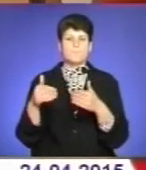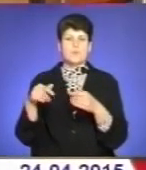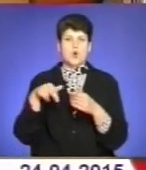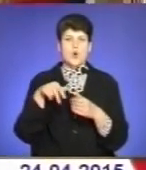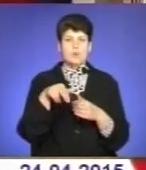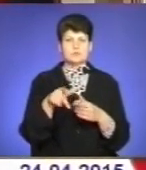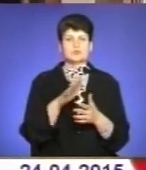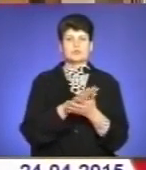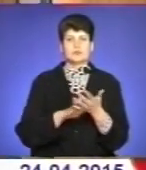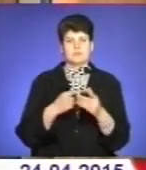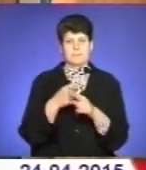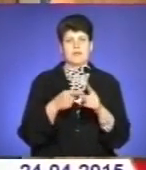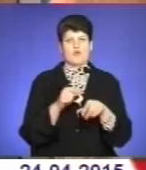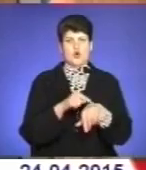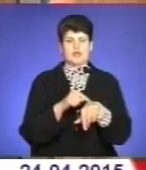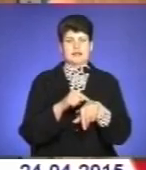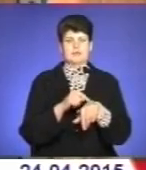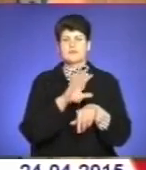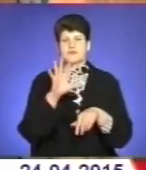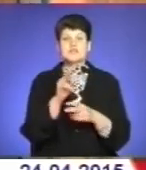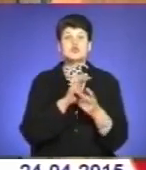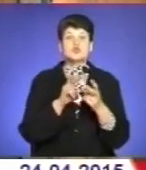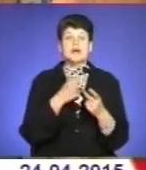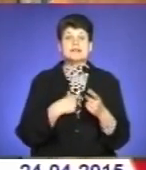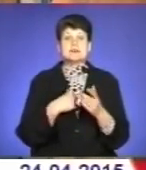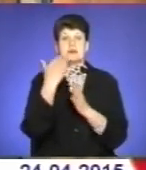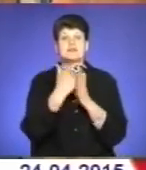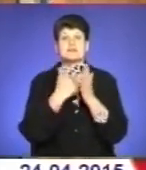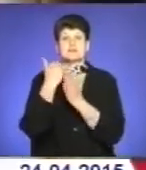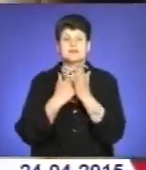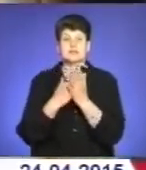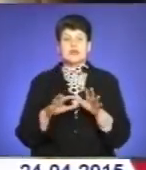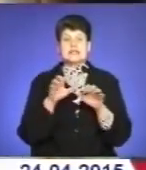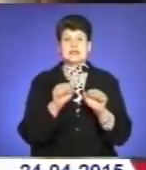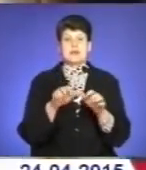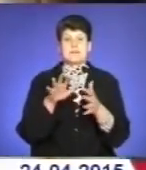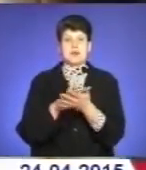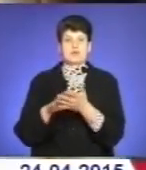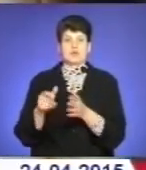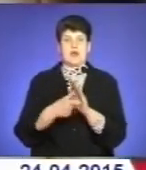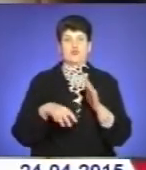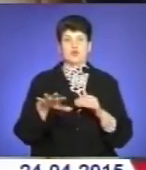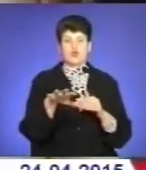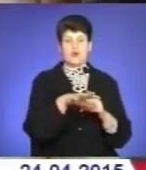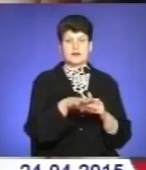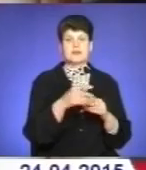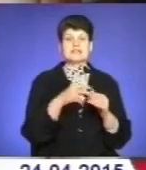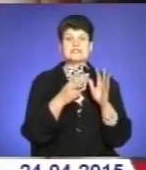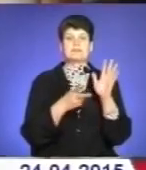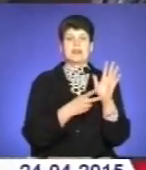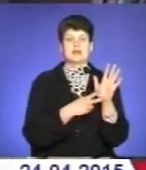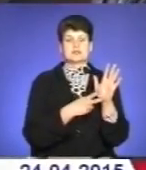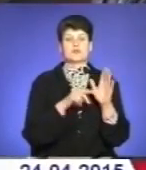тестування триває майже півгодини. Усі шукають себе у списках та займають відповідні аудиторії. Їх 17.